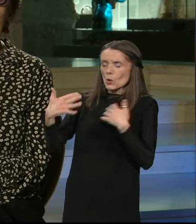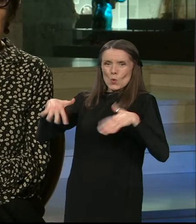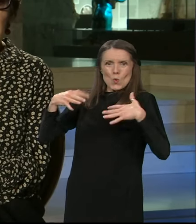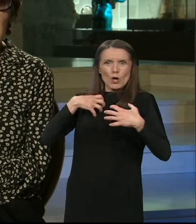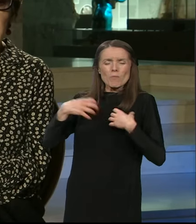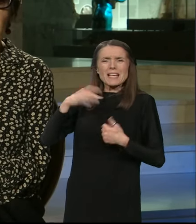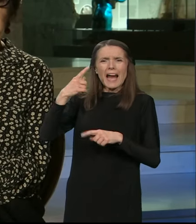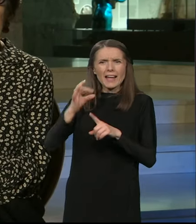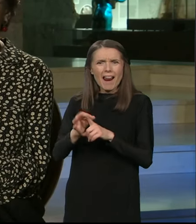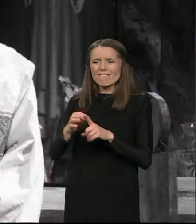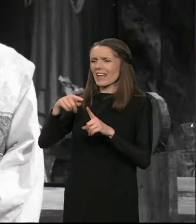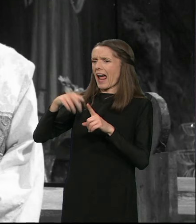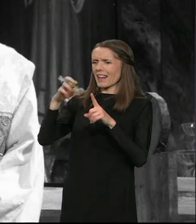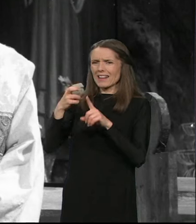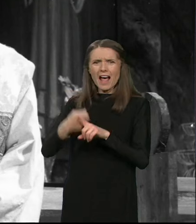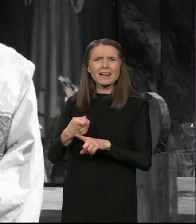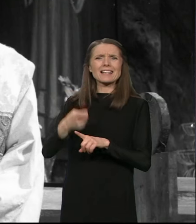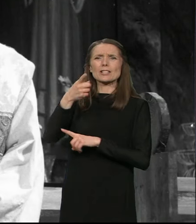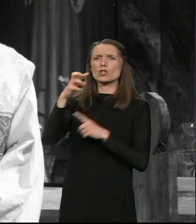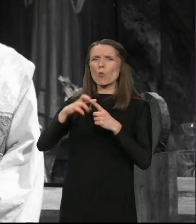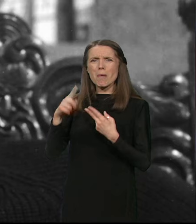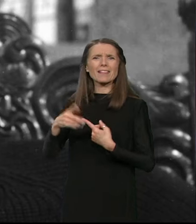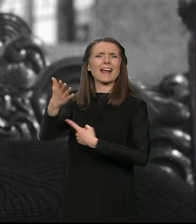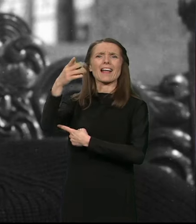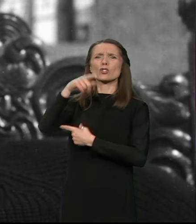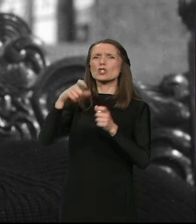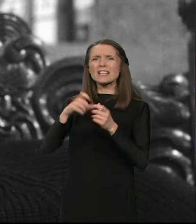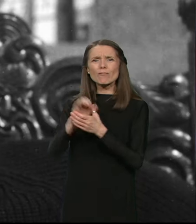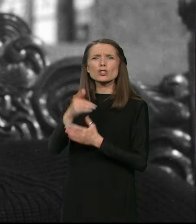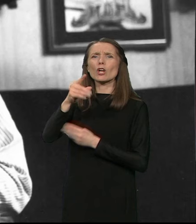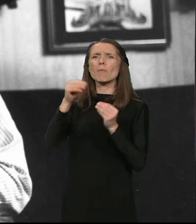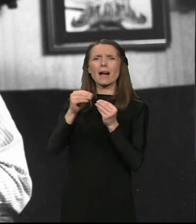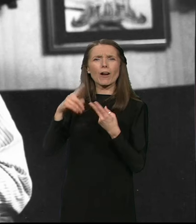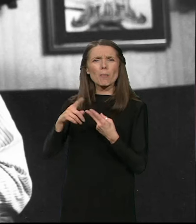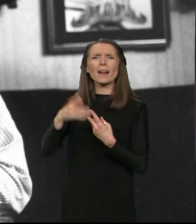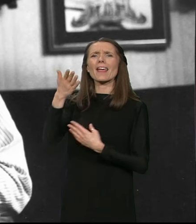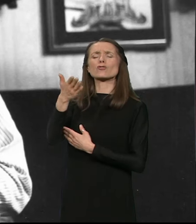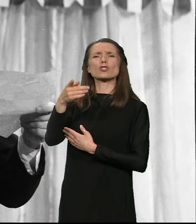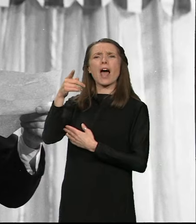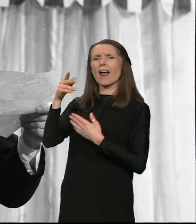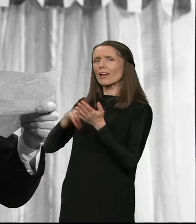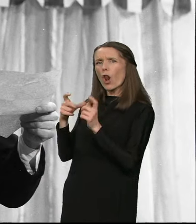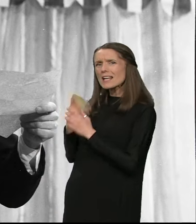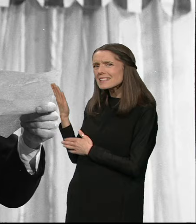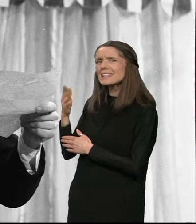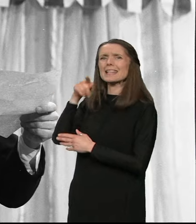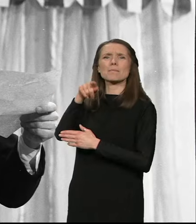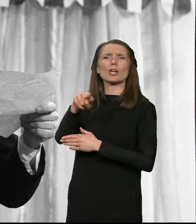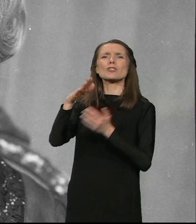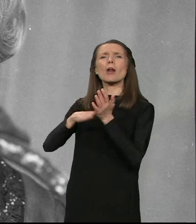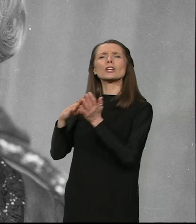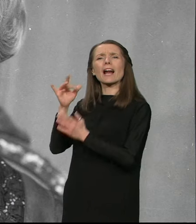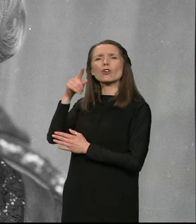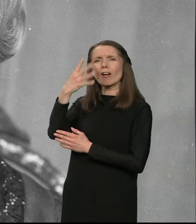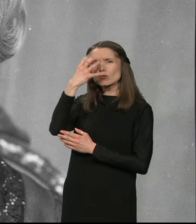Krstić, Ljuba Tadić, Stevo Žigon, Branko Pleša, Nikola Simić, Miodrag Radovanović Mrgud.